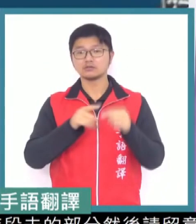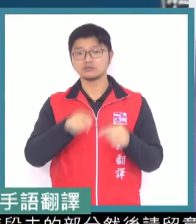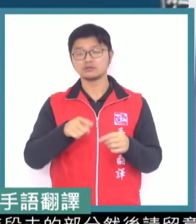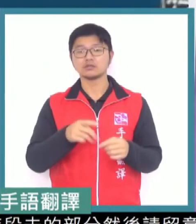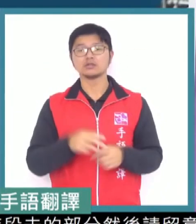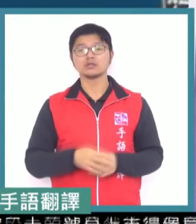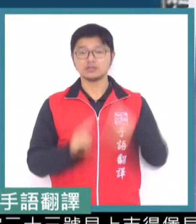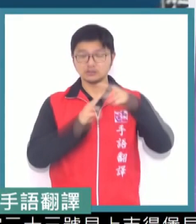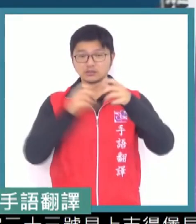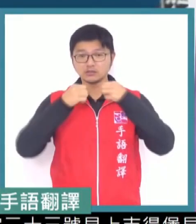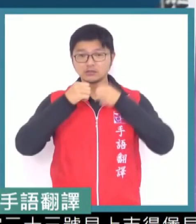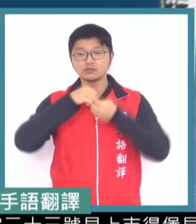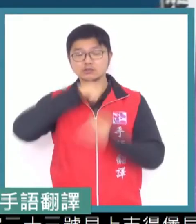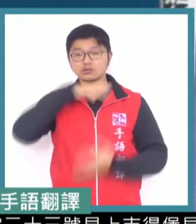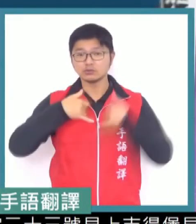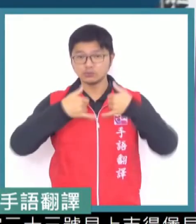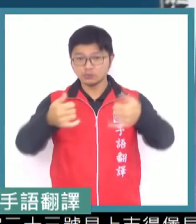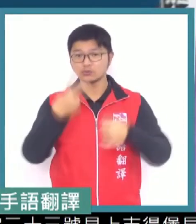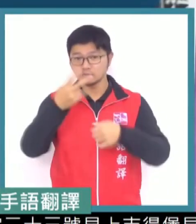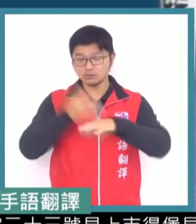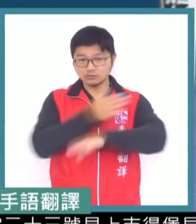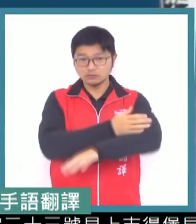区接受路二段